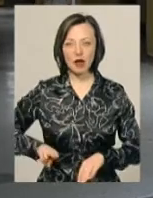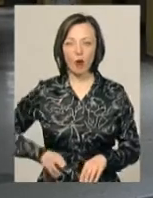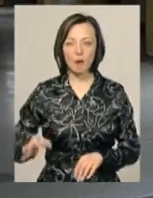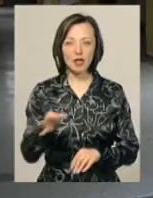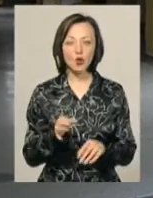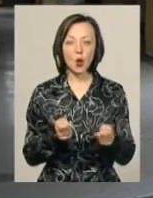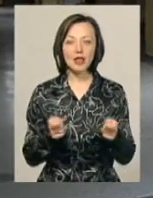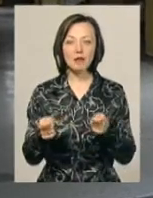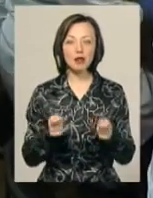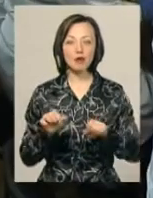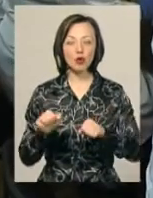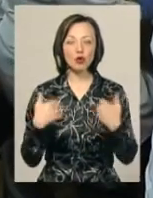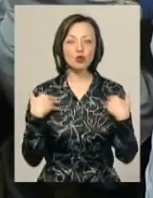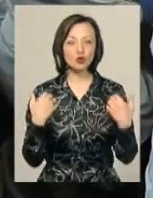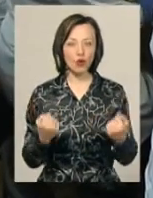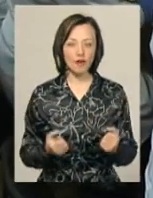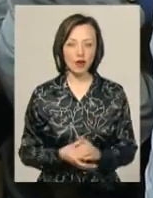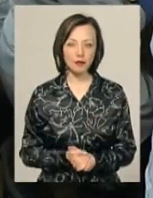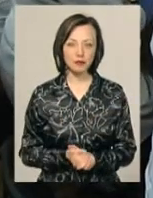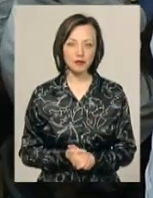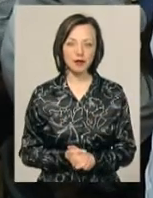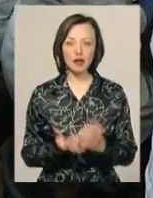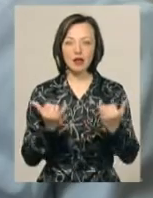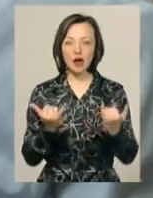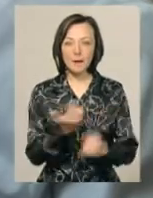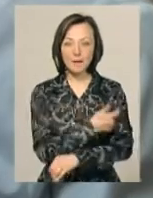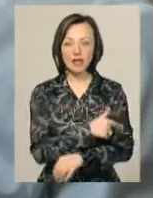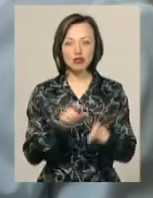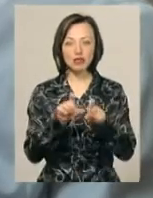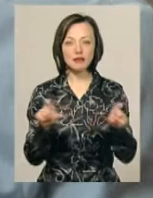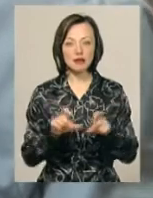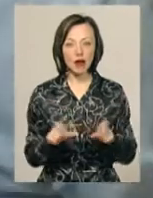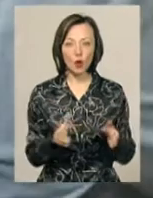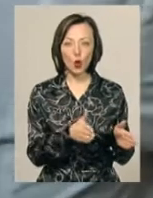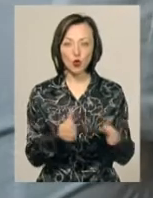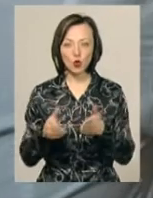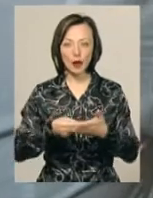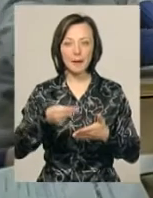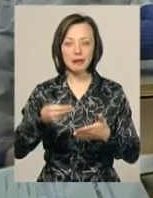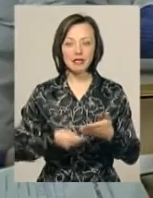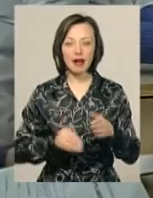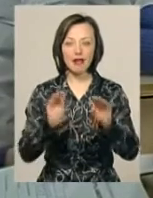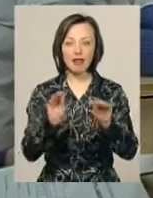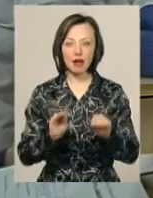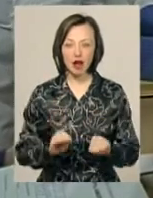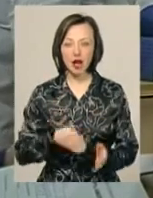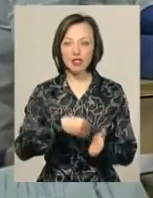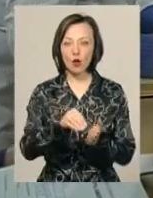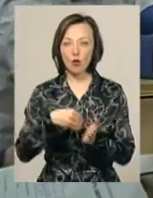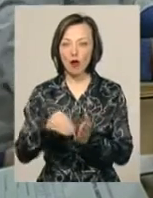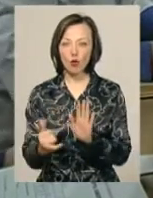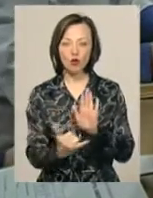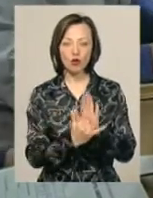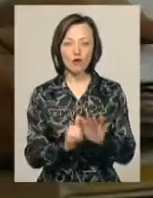обласного департаменту охорони здоров'я Тетяна Косовська. Наразі в медичних закладах Хмельниччини готуються до підписання декларації, закупляють та